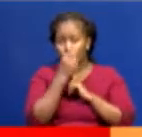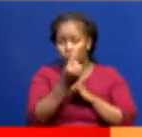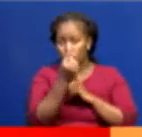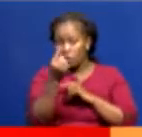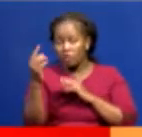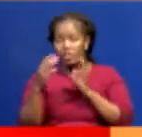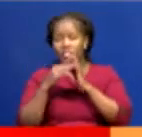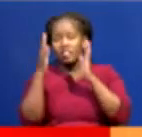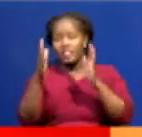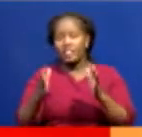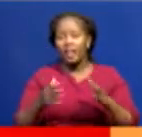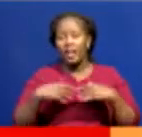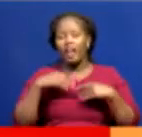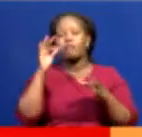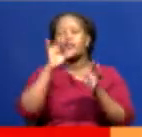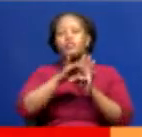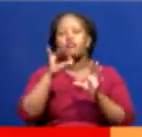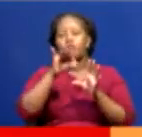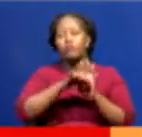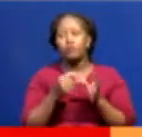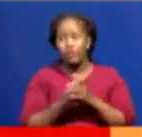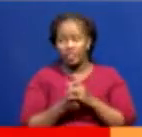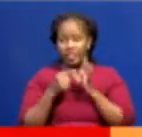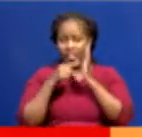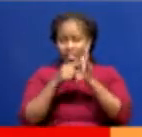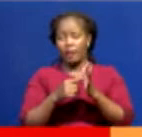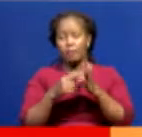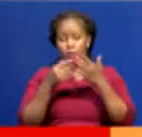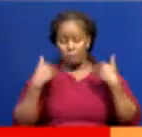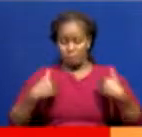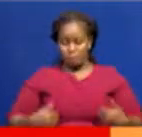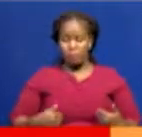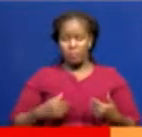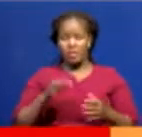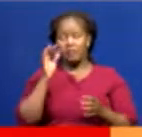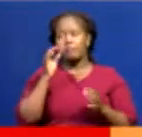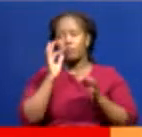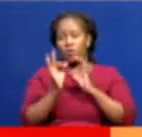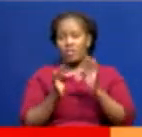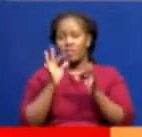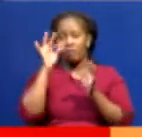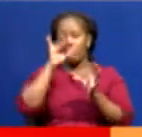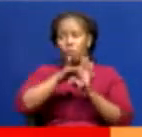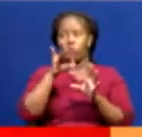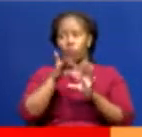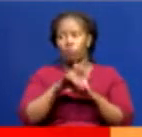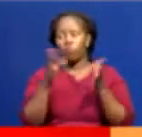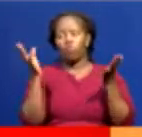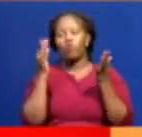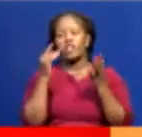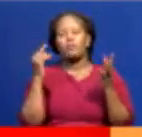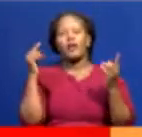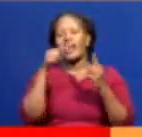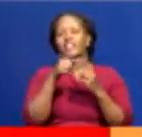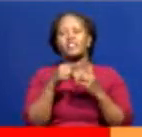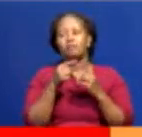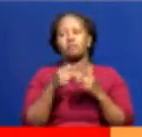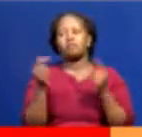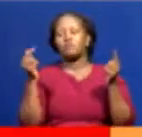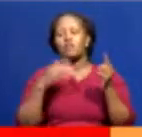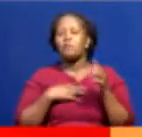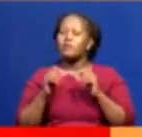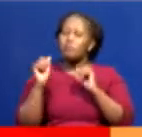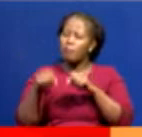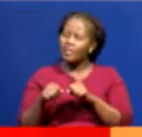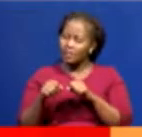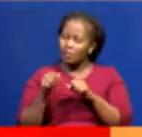asaidie watu wako. Kama kwa mfano kama mimi ningekuwa nimechaguliwa kama kwa mfano na upinzani, mimi ningefanya kazi na serikali